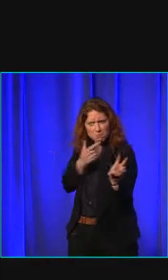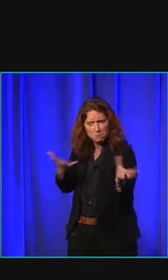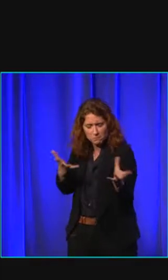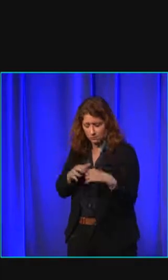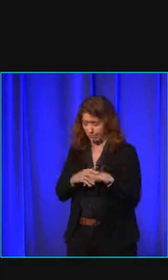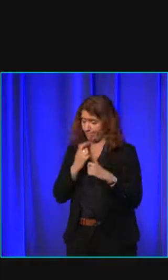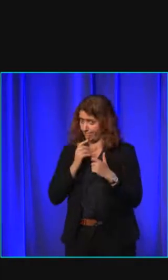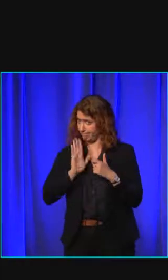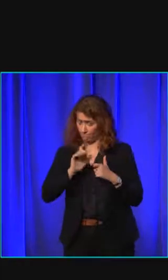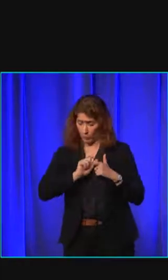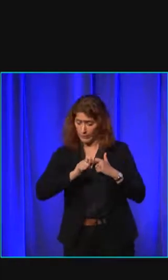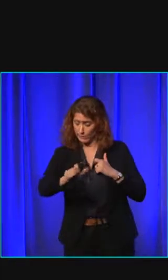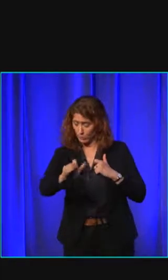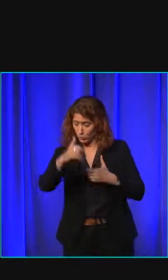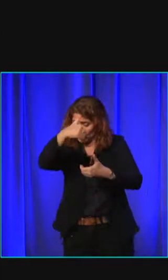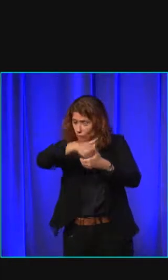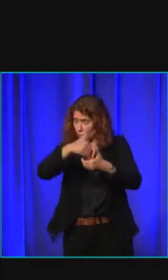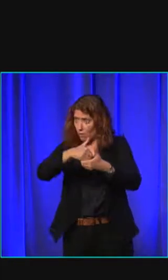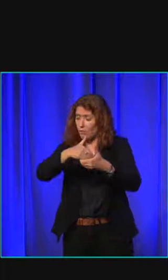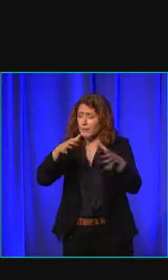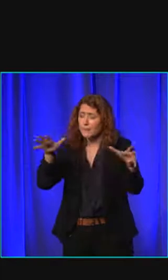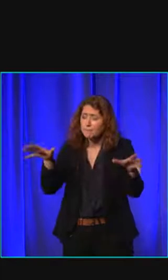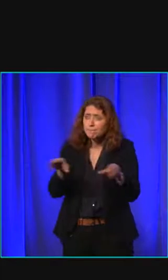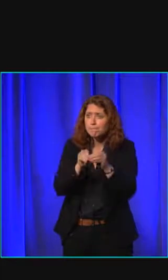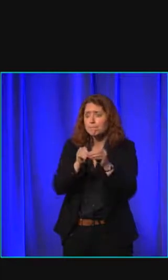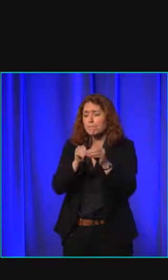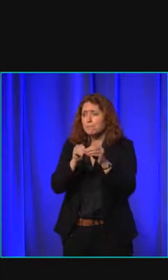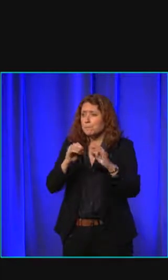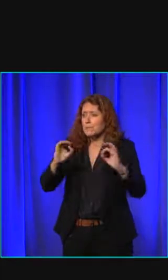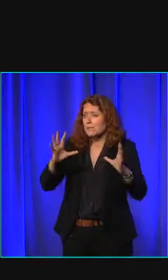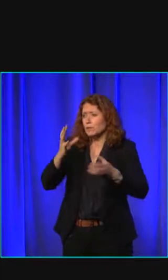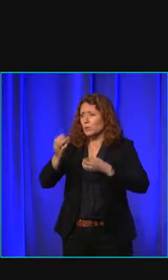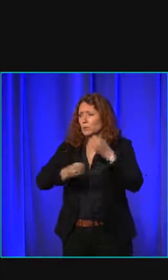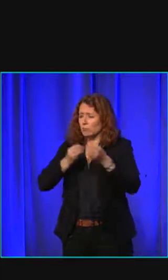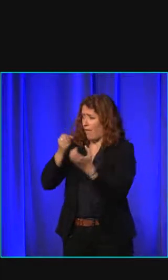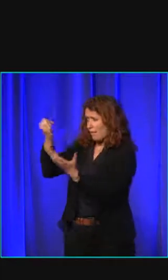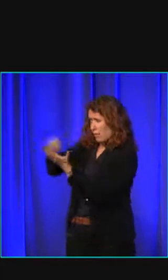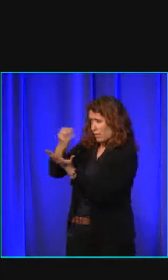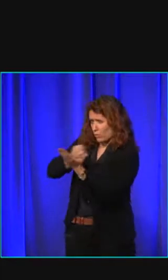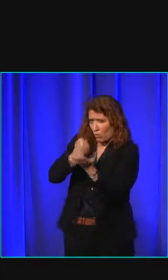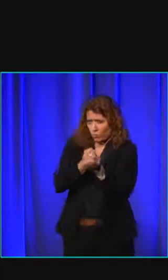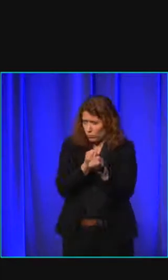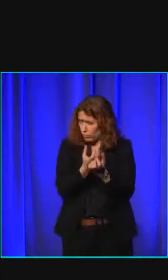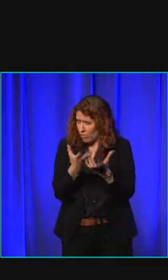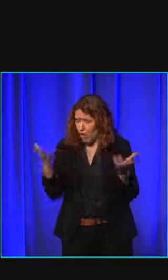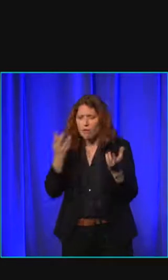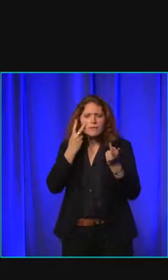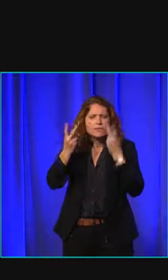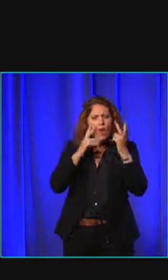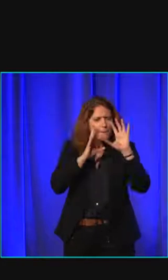va regrouper, qui va transformer des informations